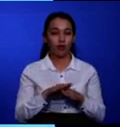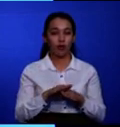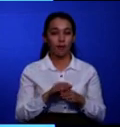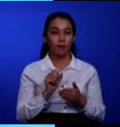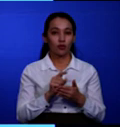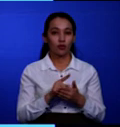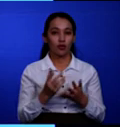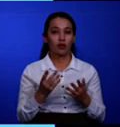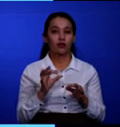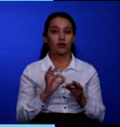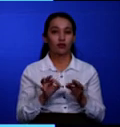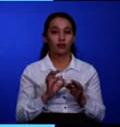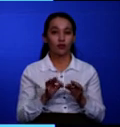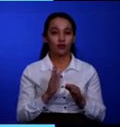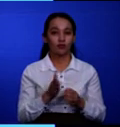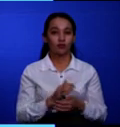oling.